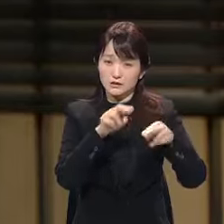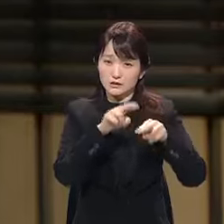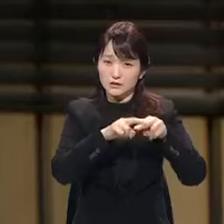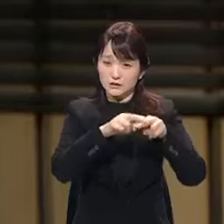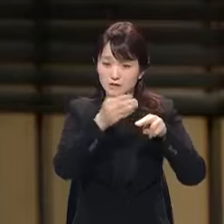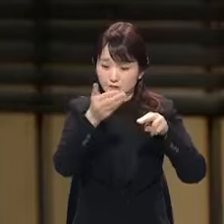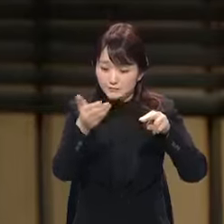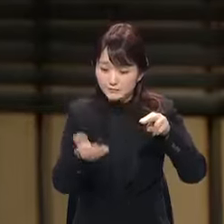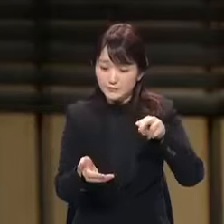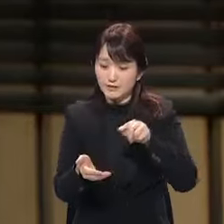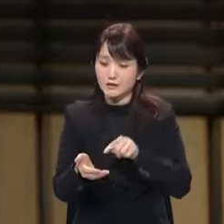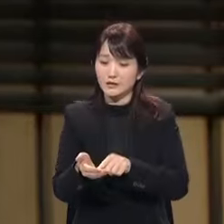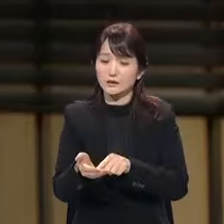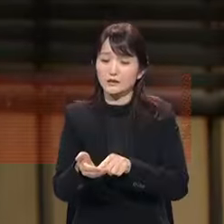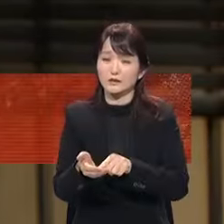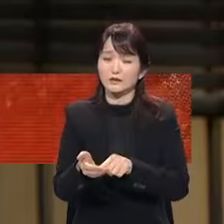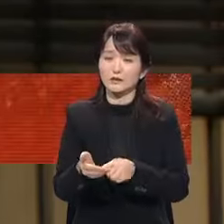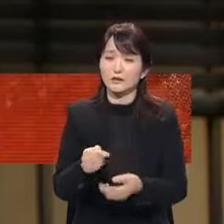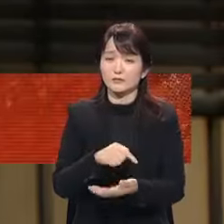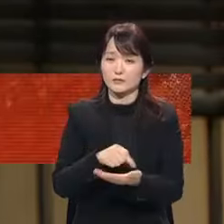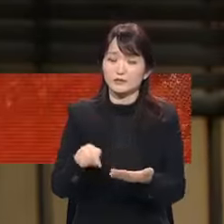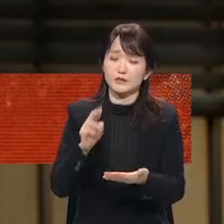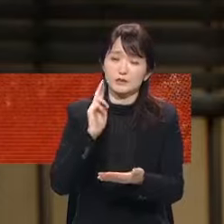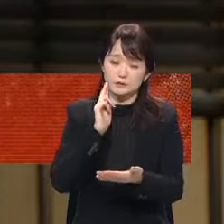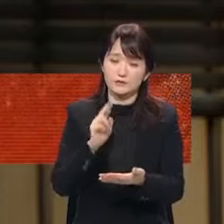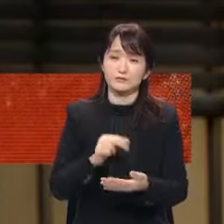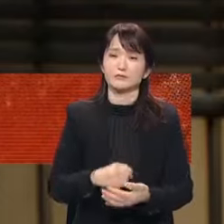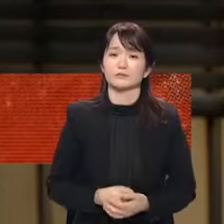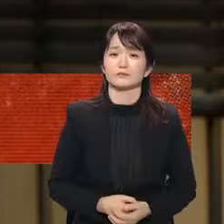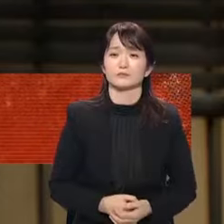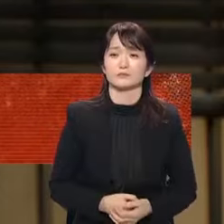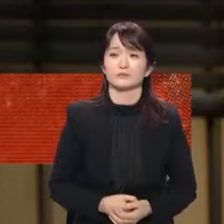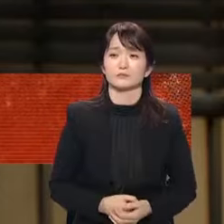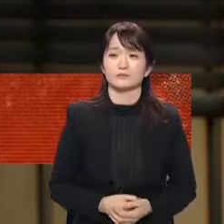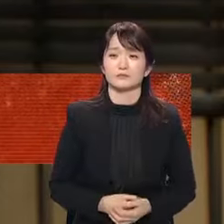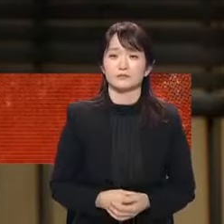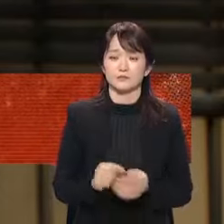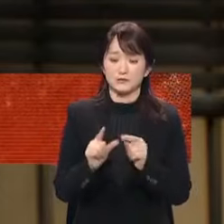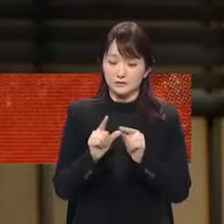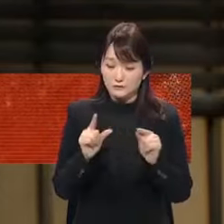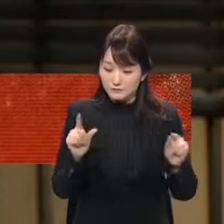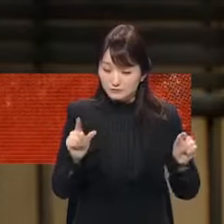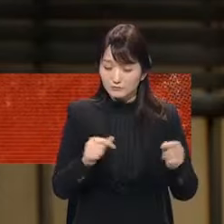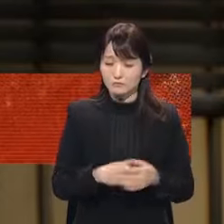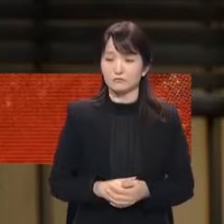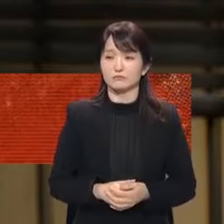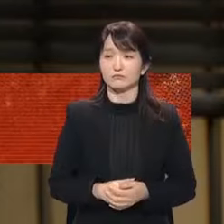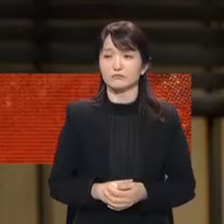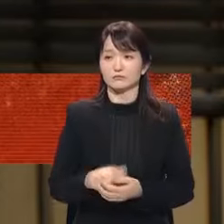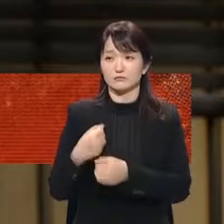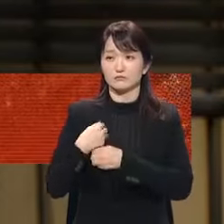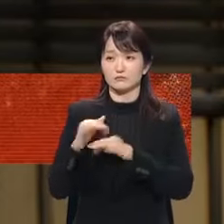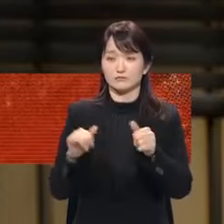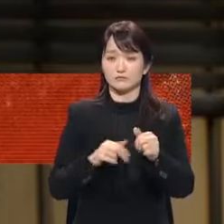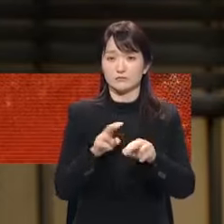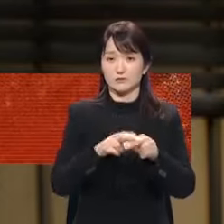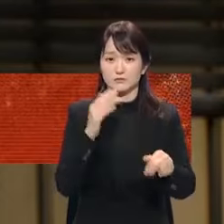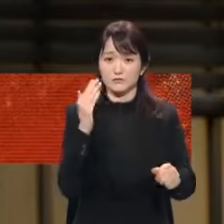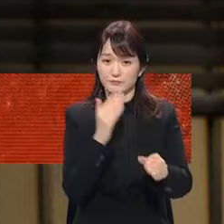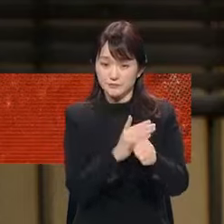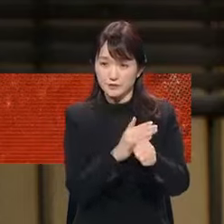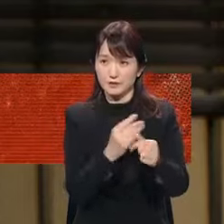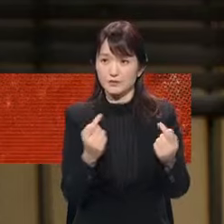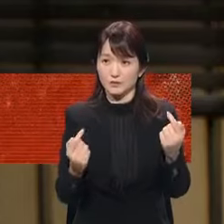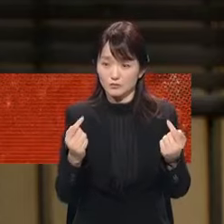겁니다 그게 아마 재판 보에서 좀 문제가 있다고 반 거 같고 다만 또 일부에서는 회임 뭐 회보다는 낮으니까